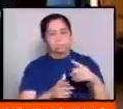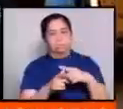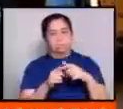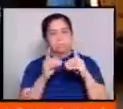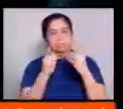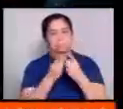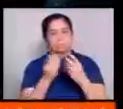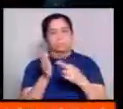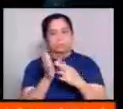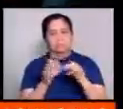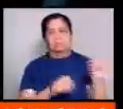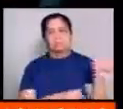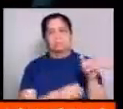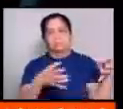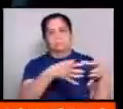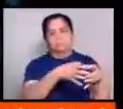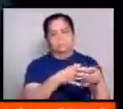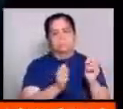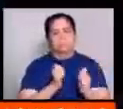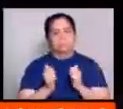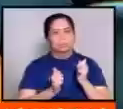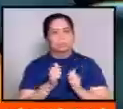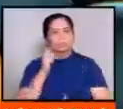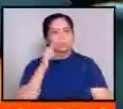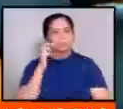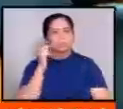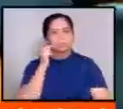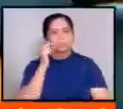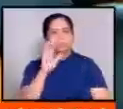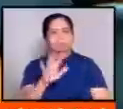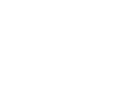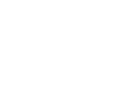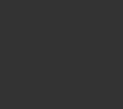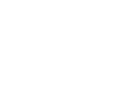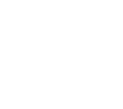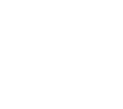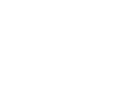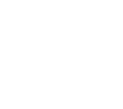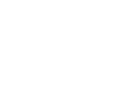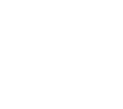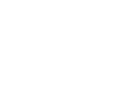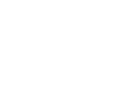na district representatives ay kapartido nila. Umaaksyon, Roices Naguit, News 5.